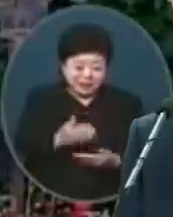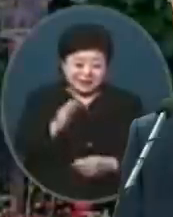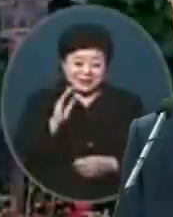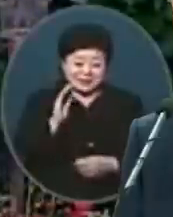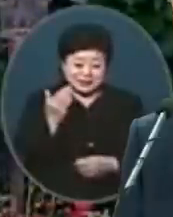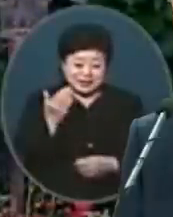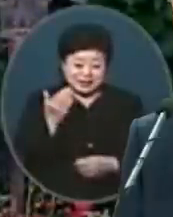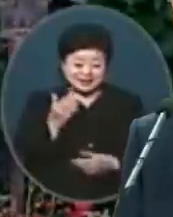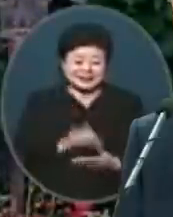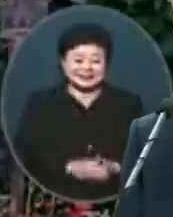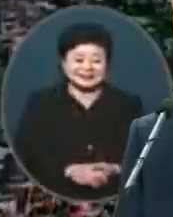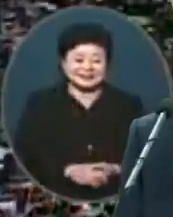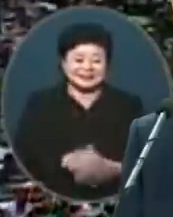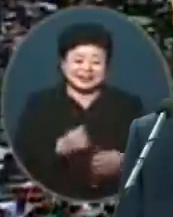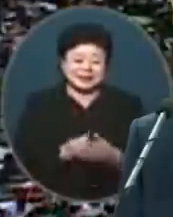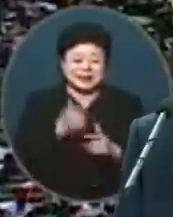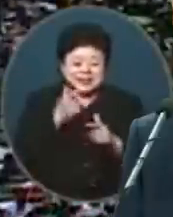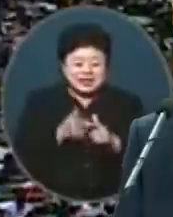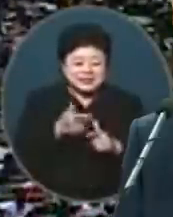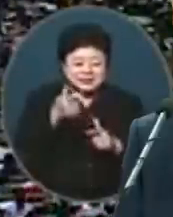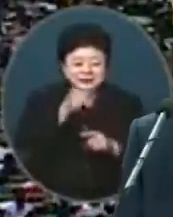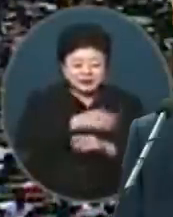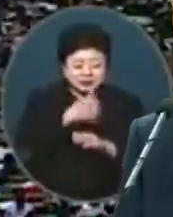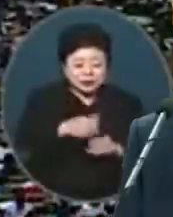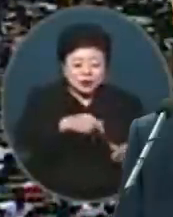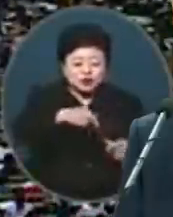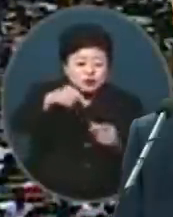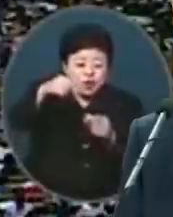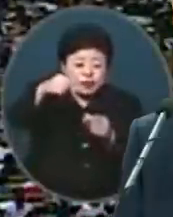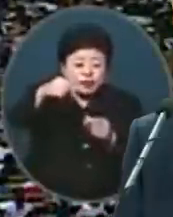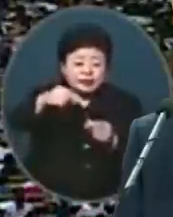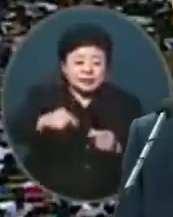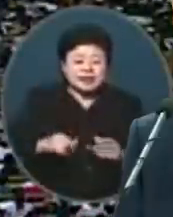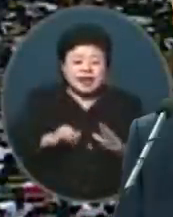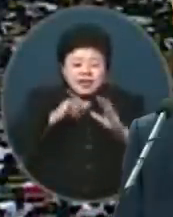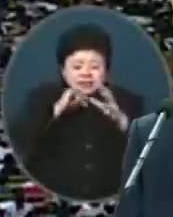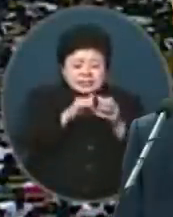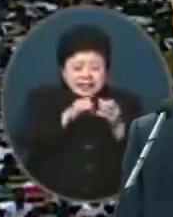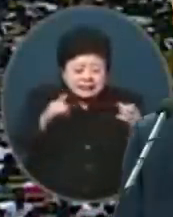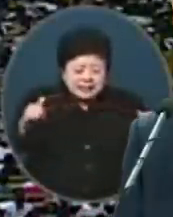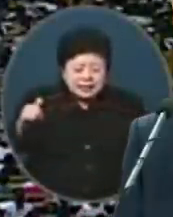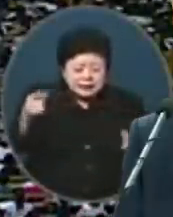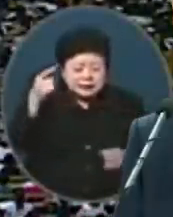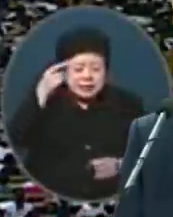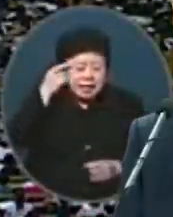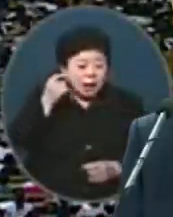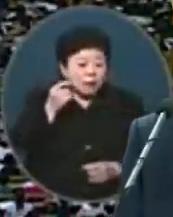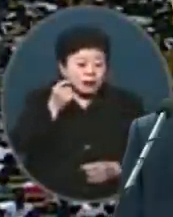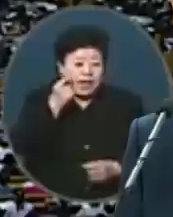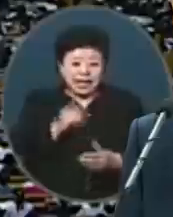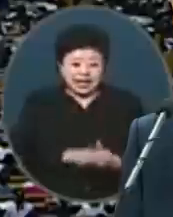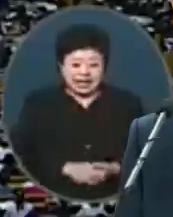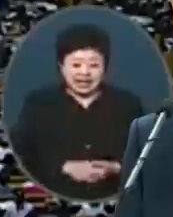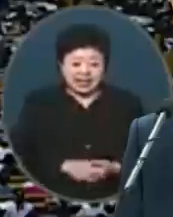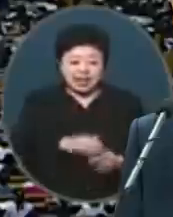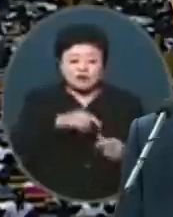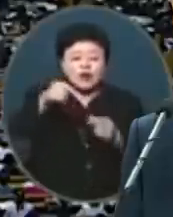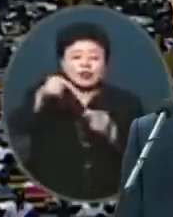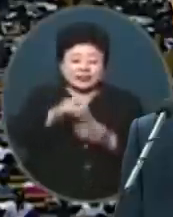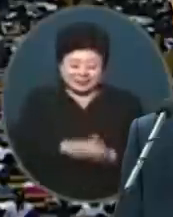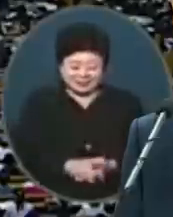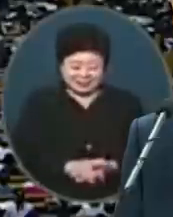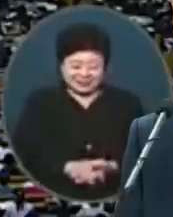것입니다. 그러므로 예수 그리스도의 구원이라는 것은 세상 사람으로 상상할 수가 없는 구원인 것입니다.